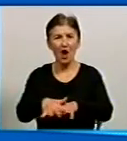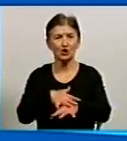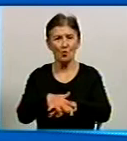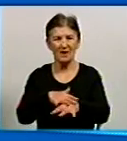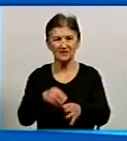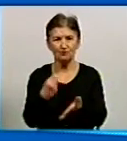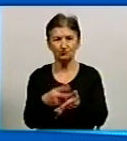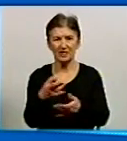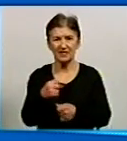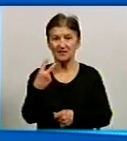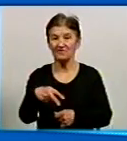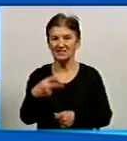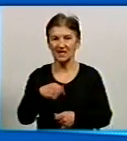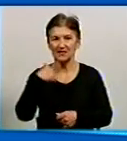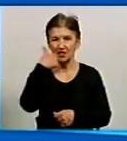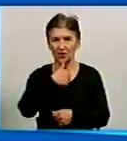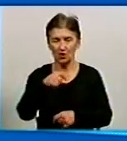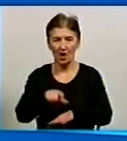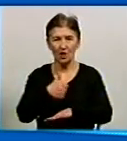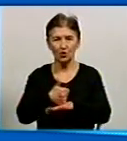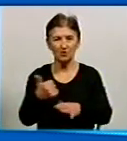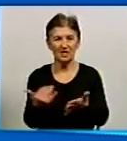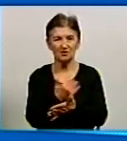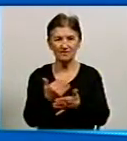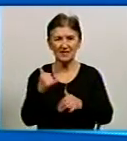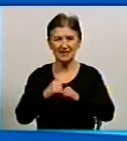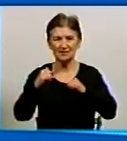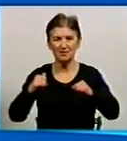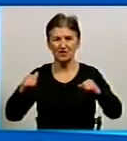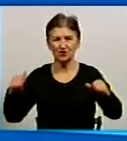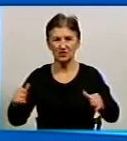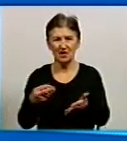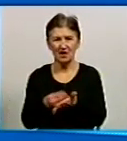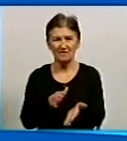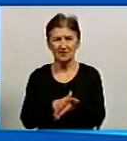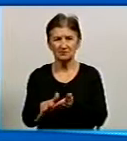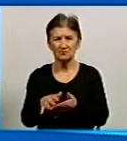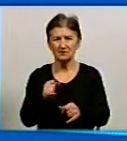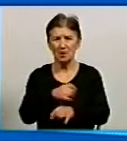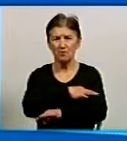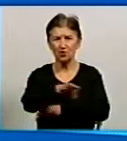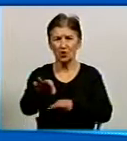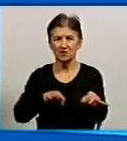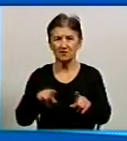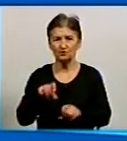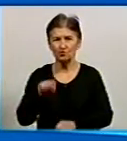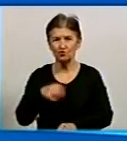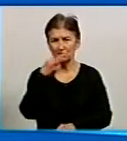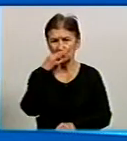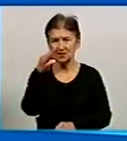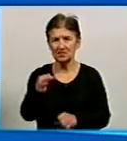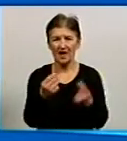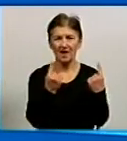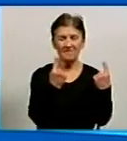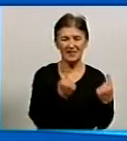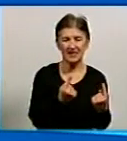бюджет на 2020 рік. Головна новина – збільшення фінансування проєктів, що, власне, можна назвати великими